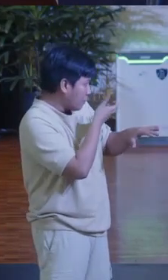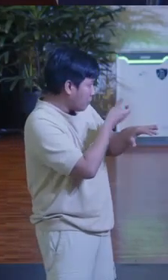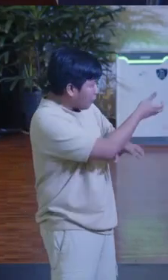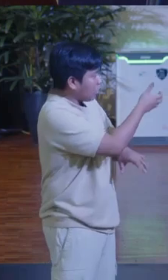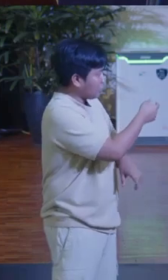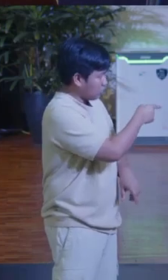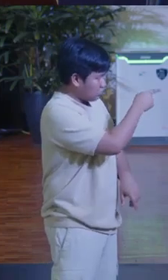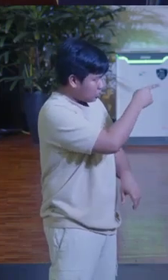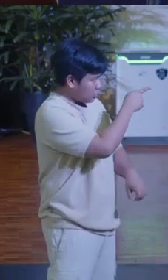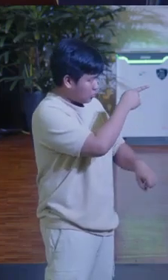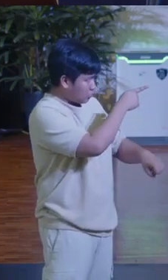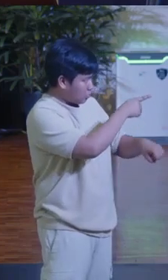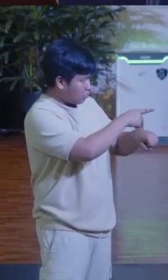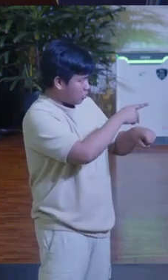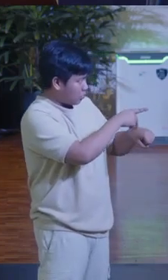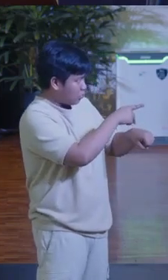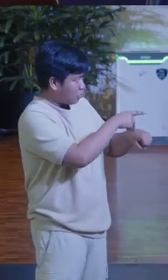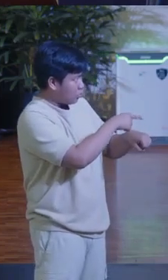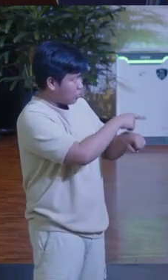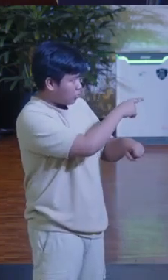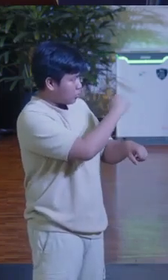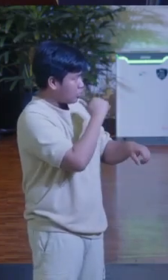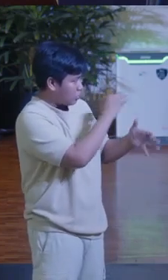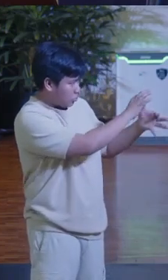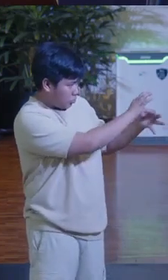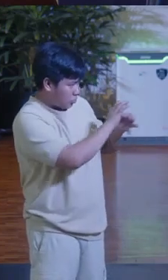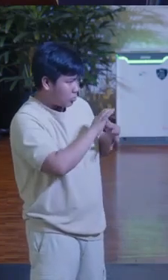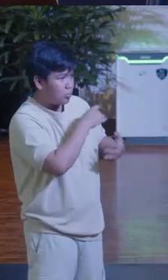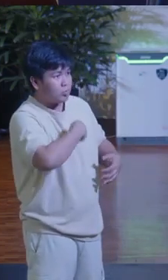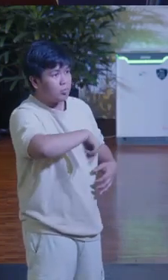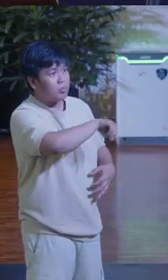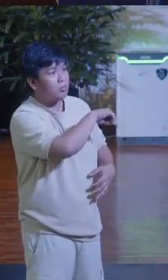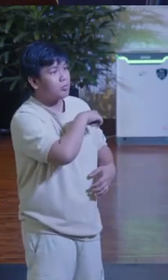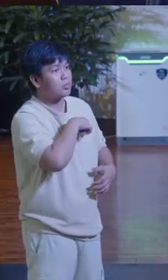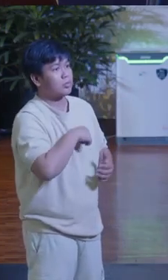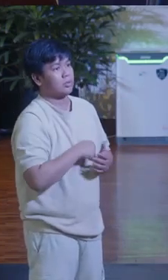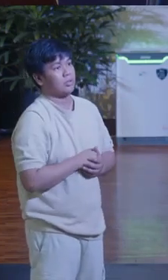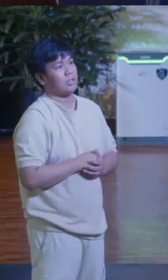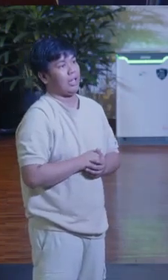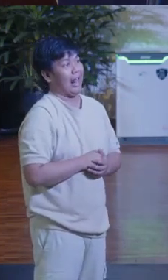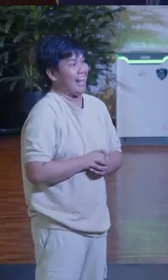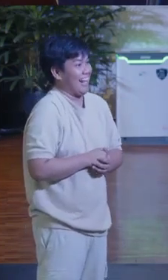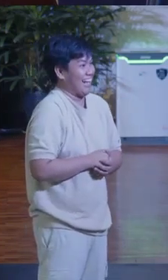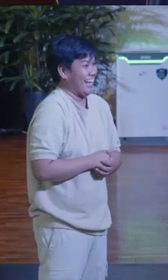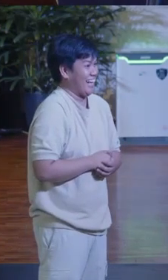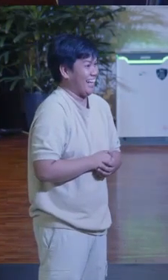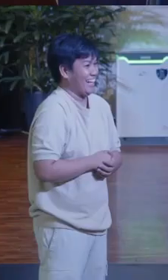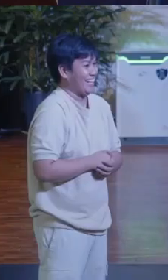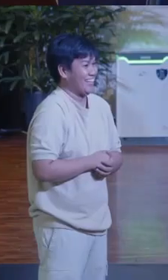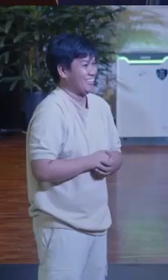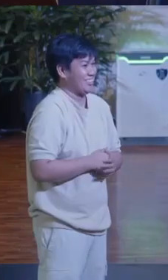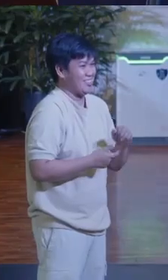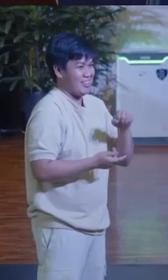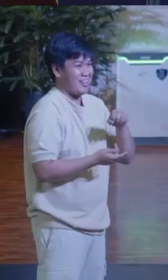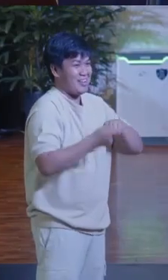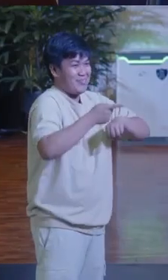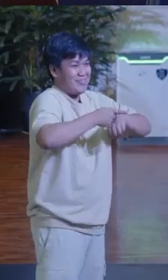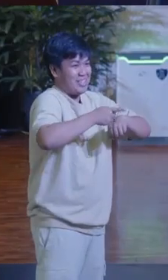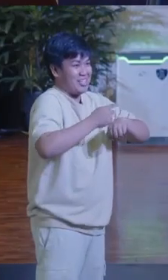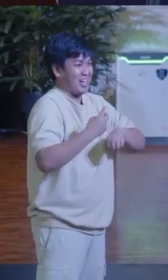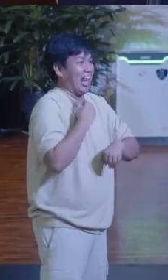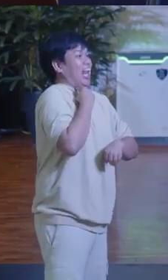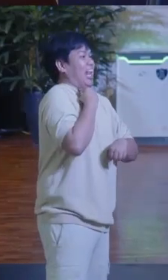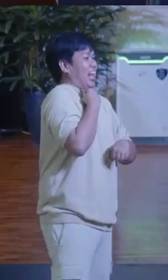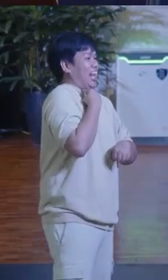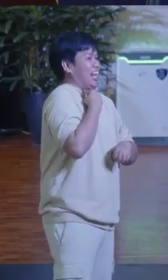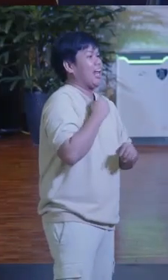Medyo no-offend kami sa yung pagkain na kasama ang mga hentil. Anong ginawa ni Peter? He drew